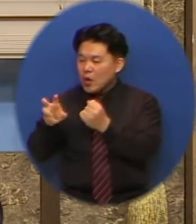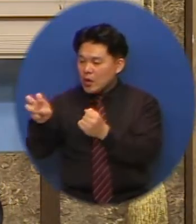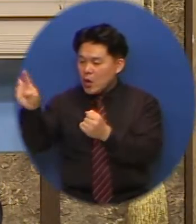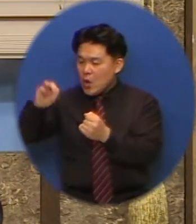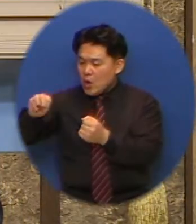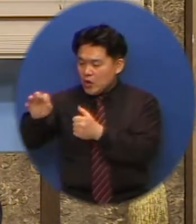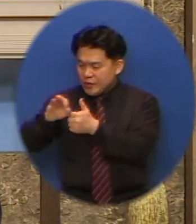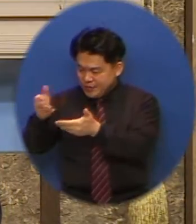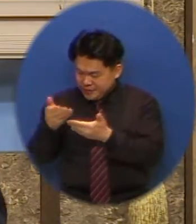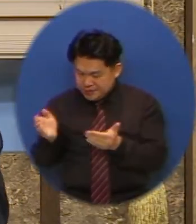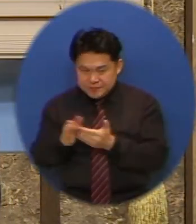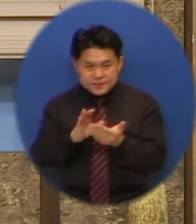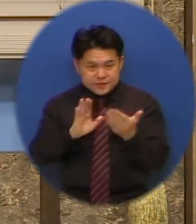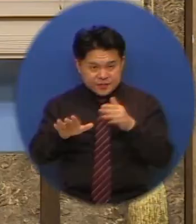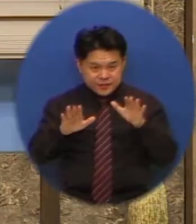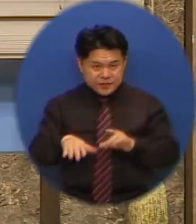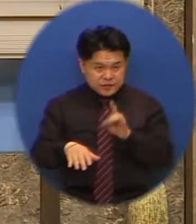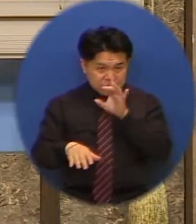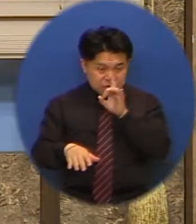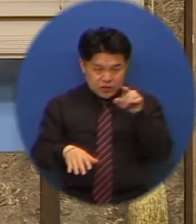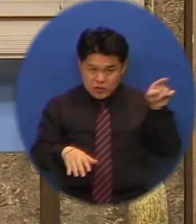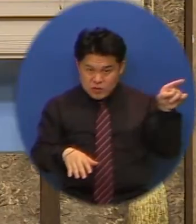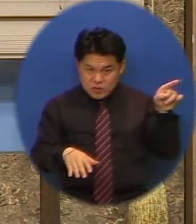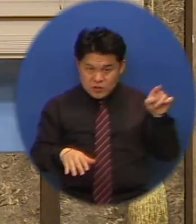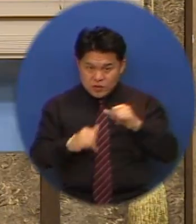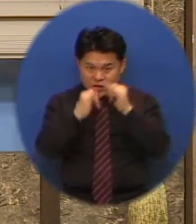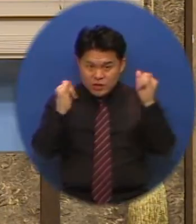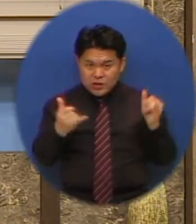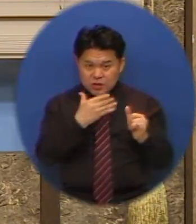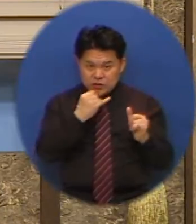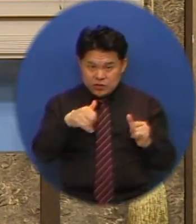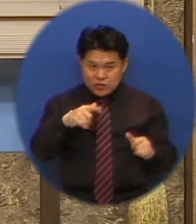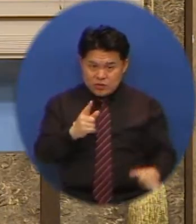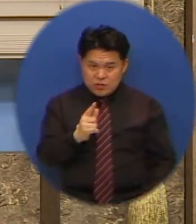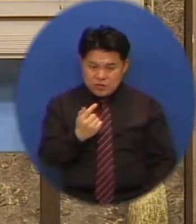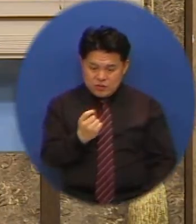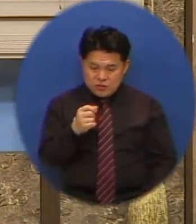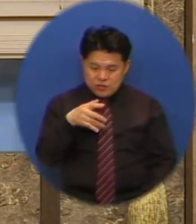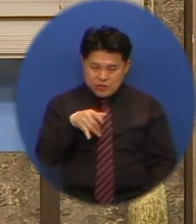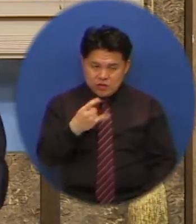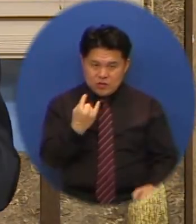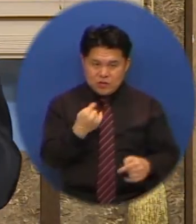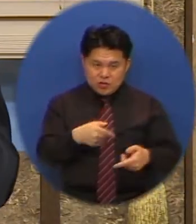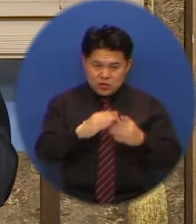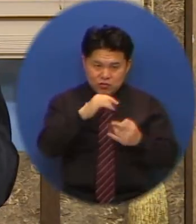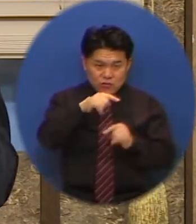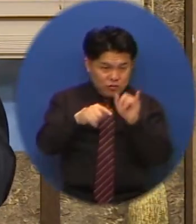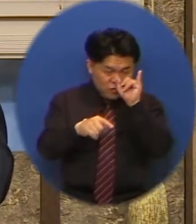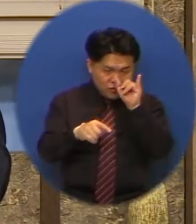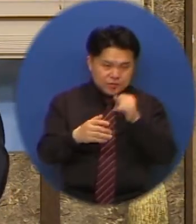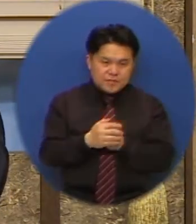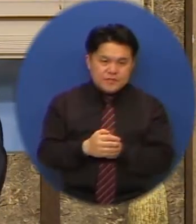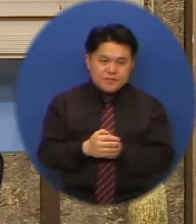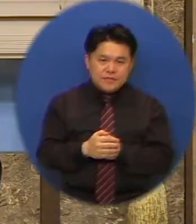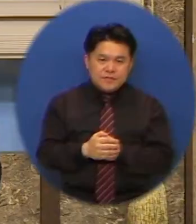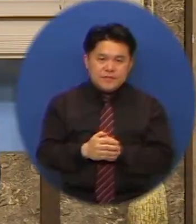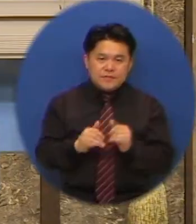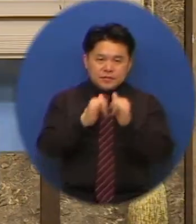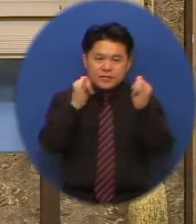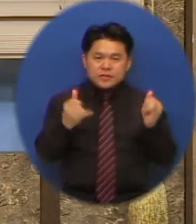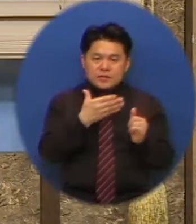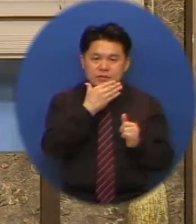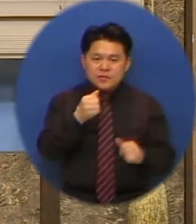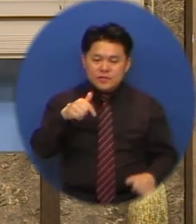이제 계기가 돼가지고 지금 중앙 단위로 사회복지 공제회가 지금 설립되고 네. 운영되고 있는데 중앙 단위 사회복지 공제회는